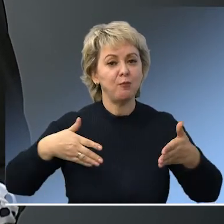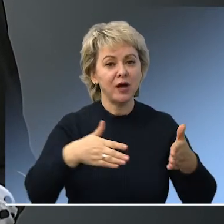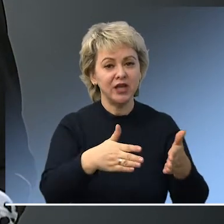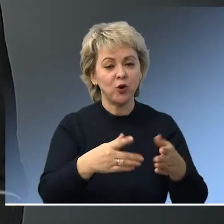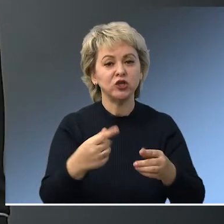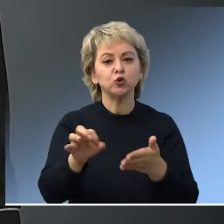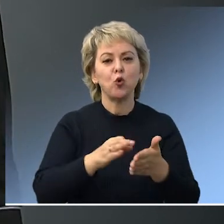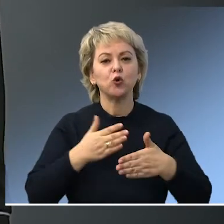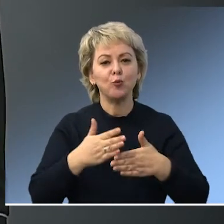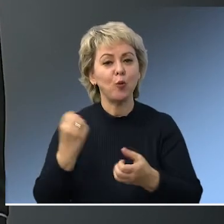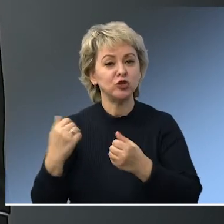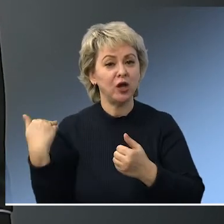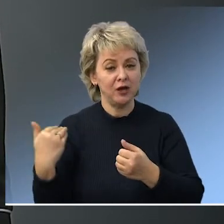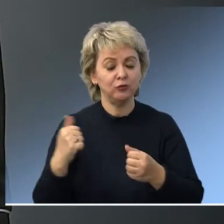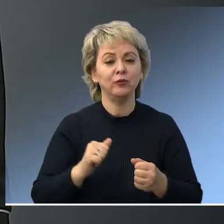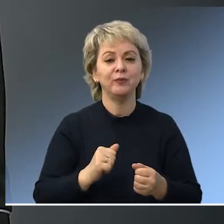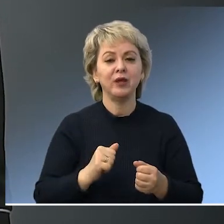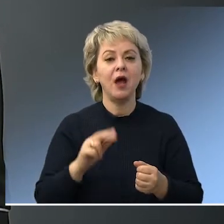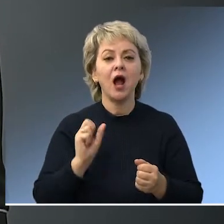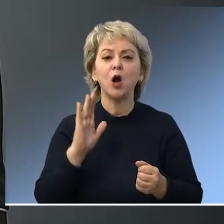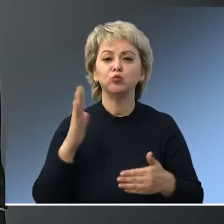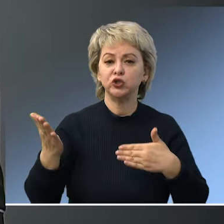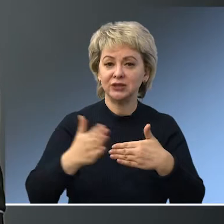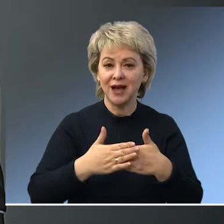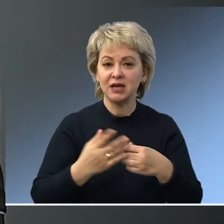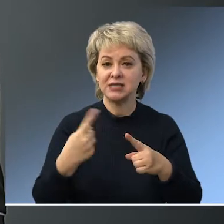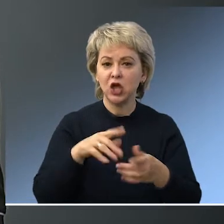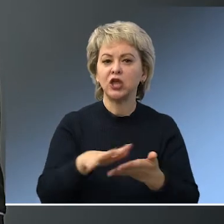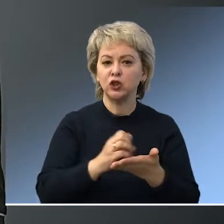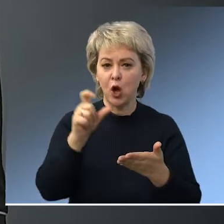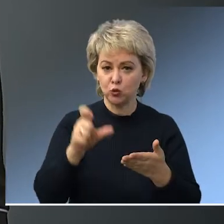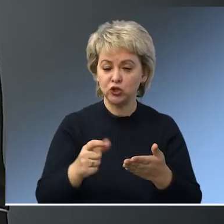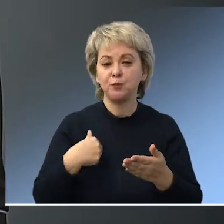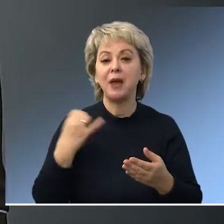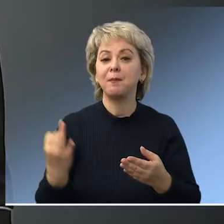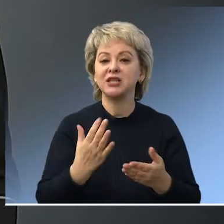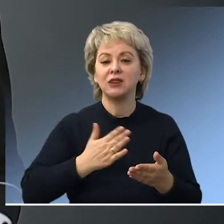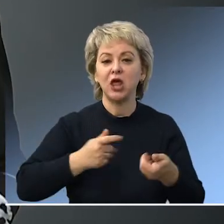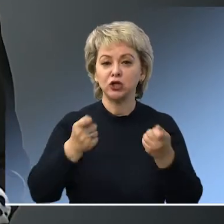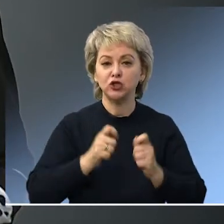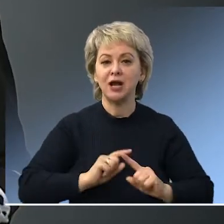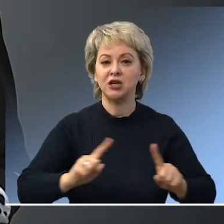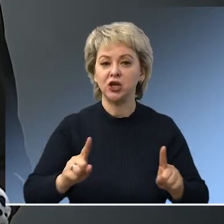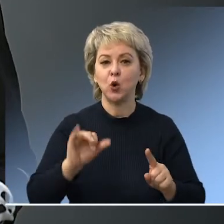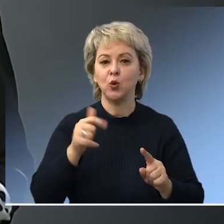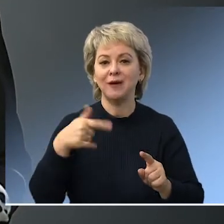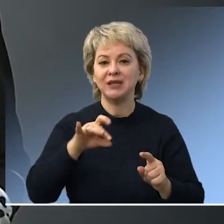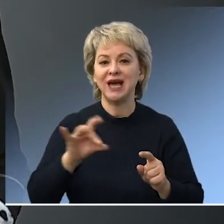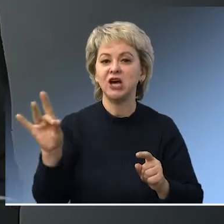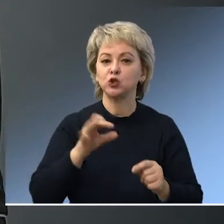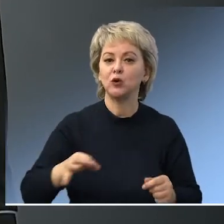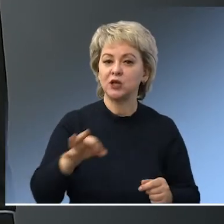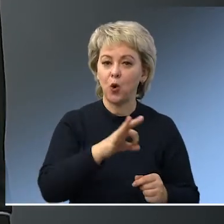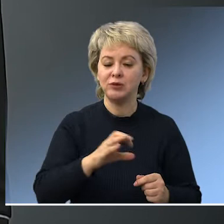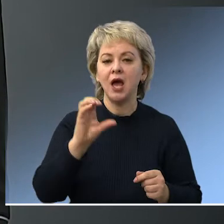пропускал карету скорой медицинской помощи. Как будет наказан правонарушитель, мы поинтересовались у начальника пропаганды УГИБДД